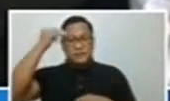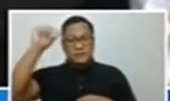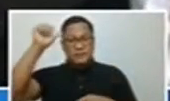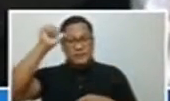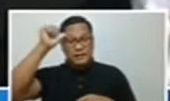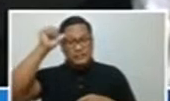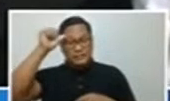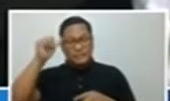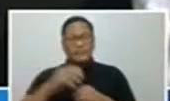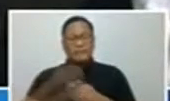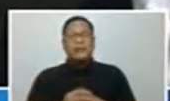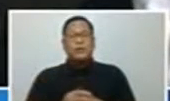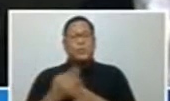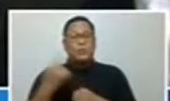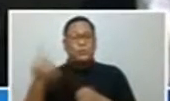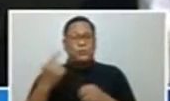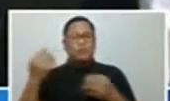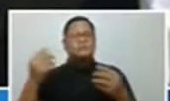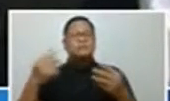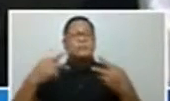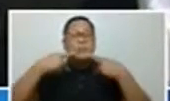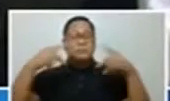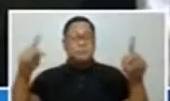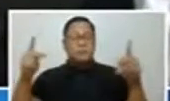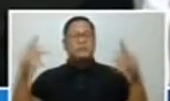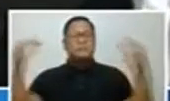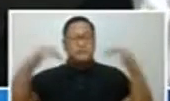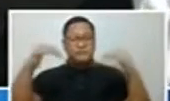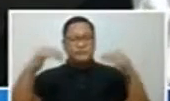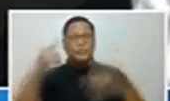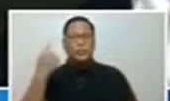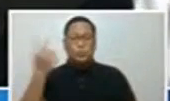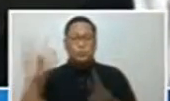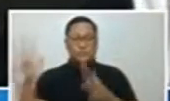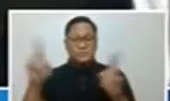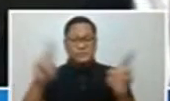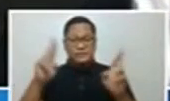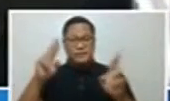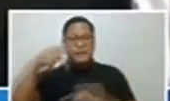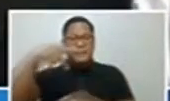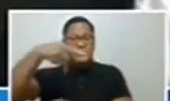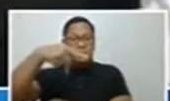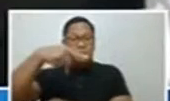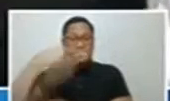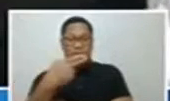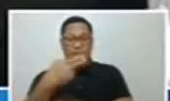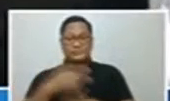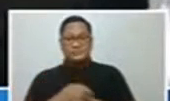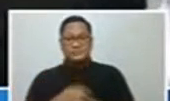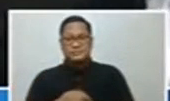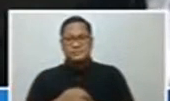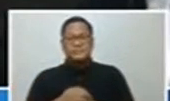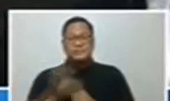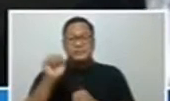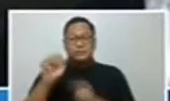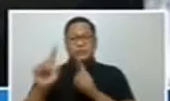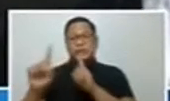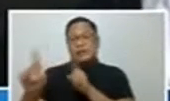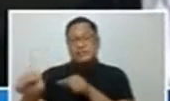mga katanungan, maaari kayong mag-comment sa live streaming ng ating programa sa PTV Facebook page.